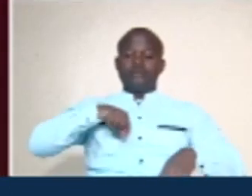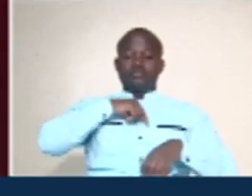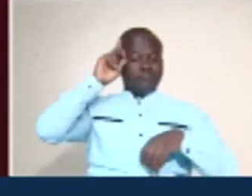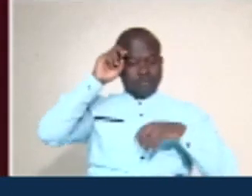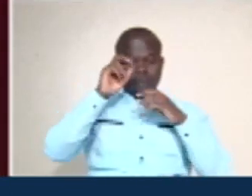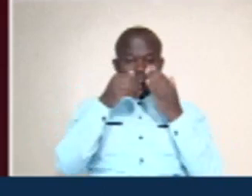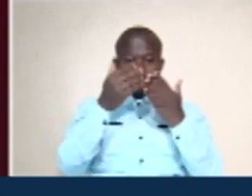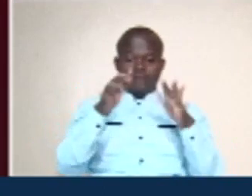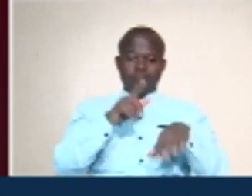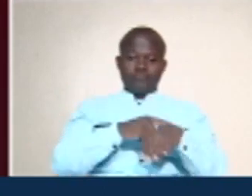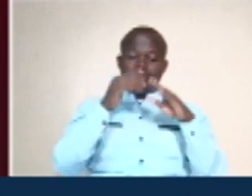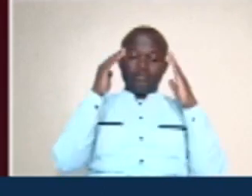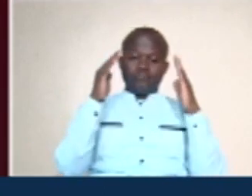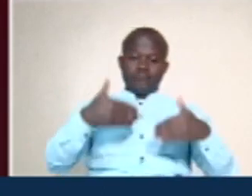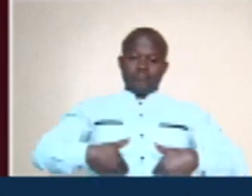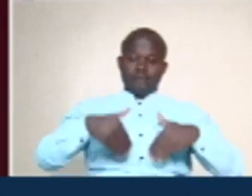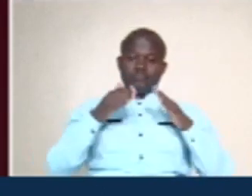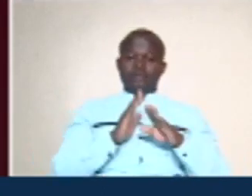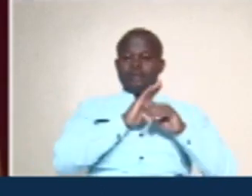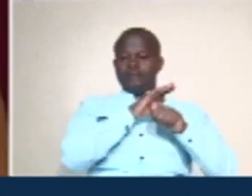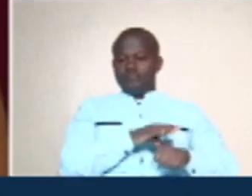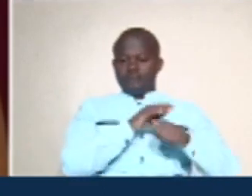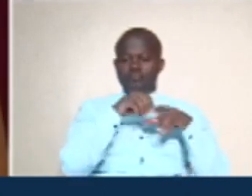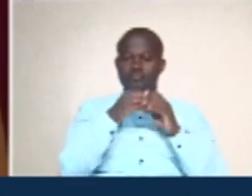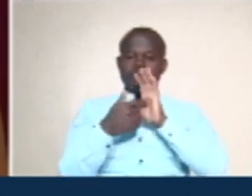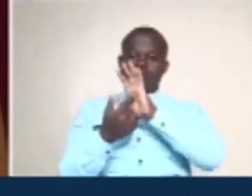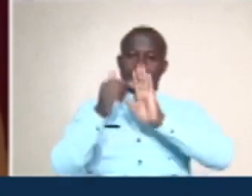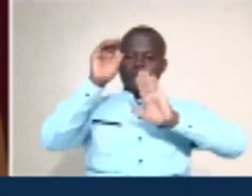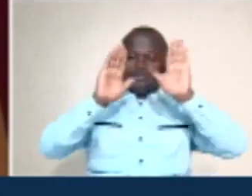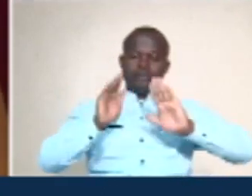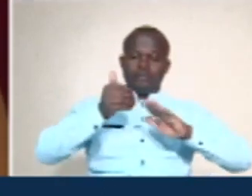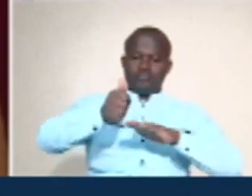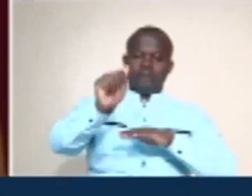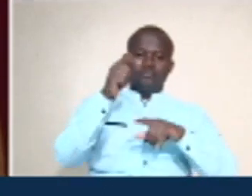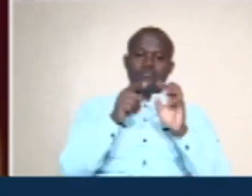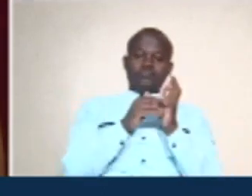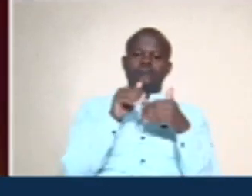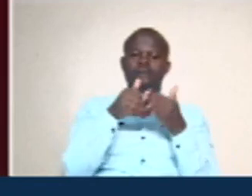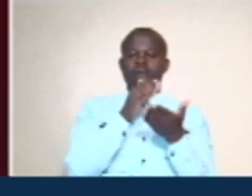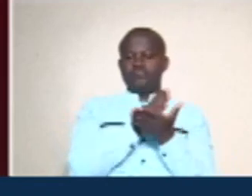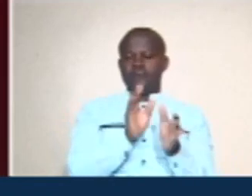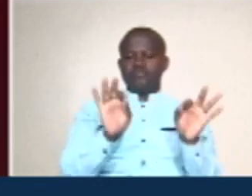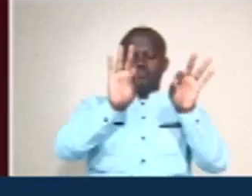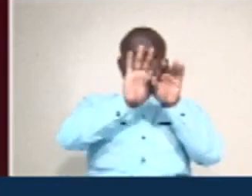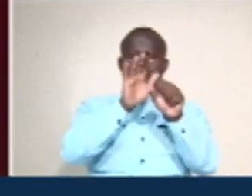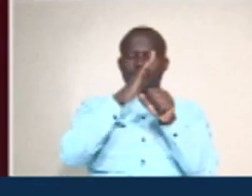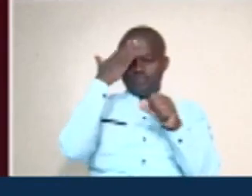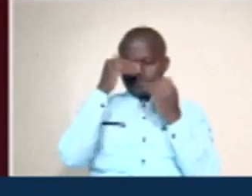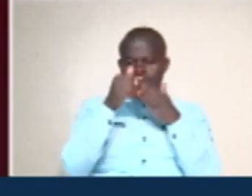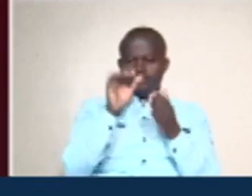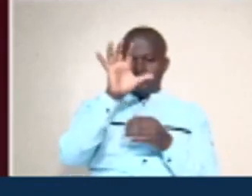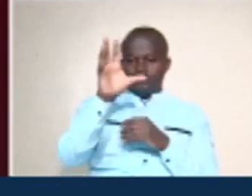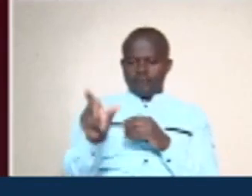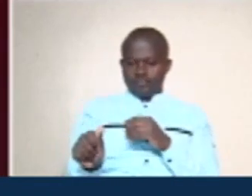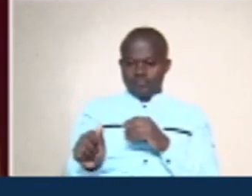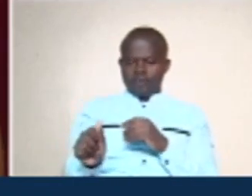Ndatekereza ko hashize igihe kirekire urubyiruko ruhezwa mu kugaragaza uruhare rwabo, kandi rwose ni ingenzi kuko umugabane wa